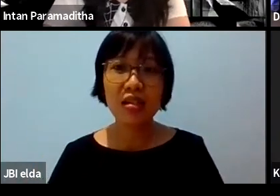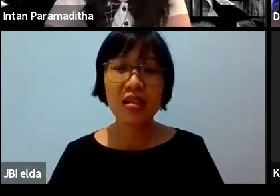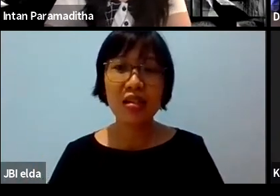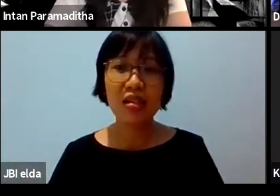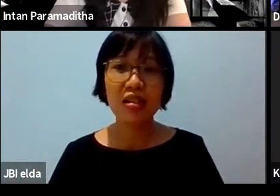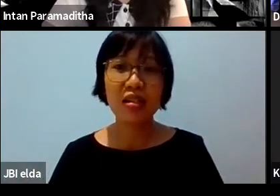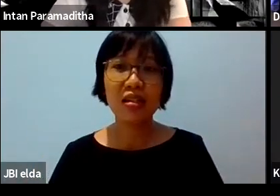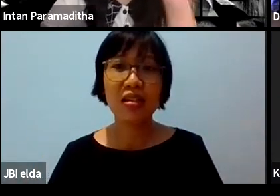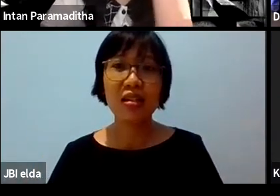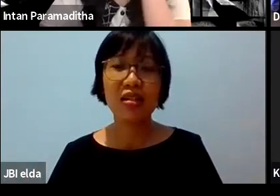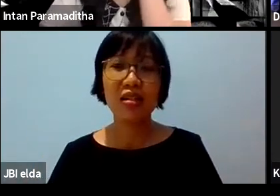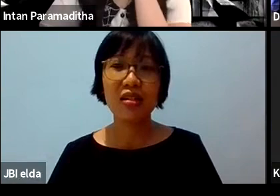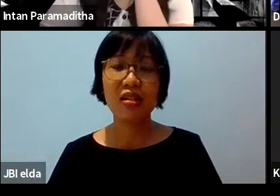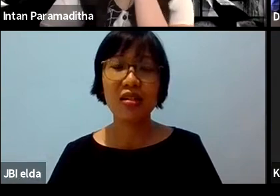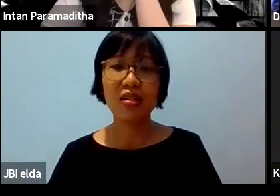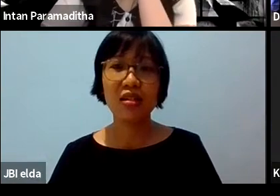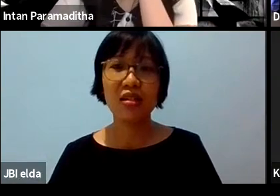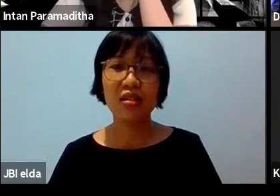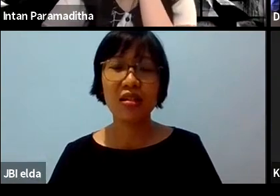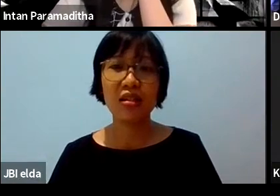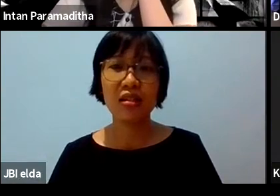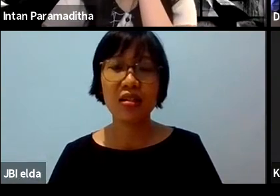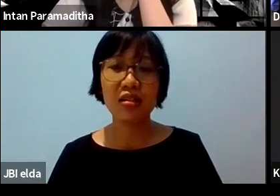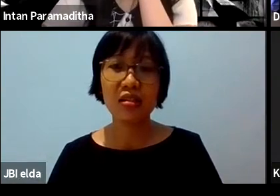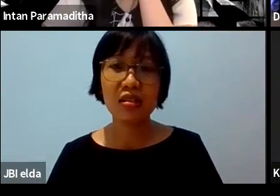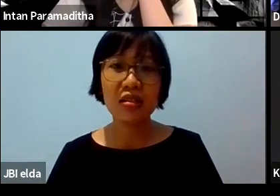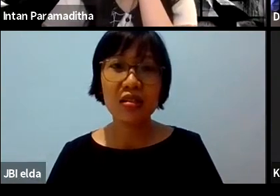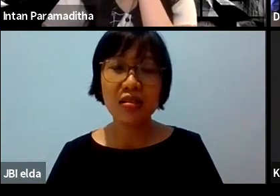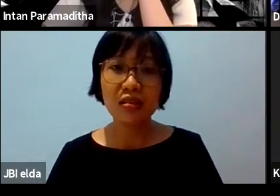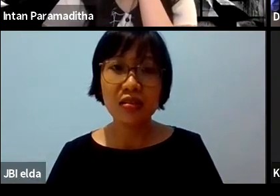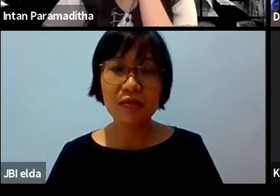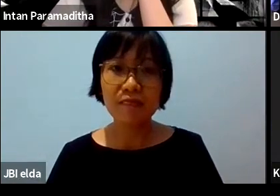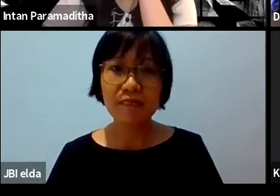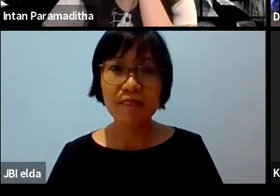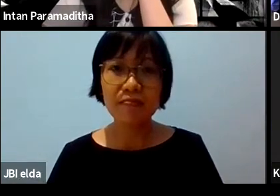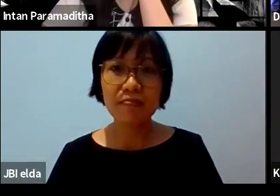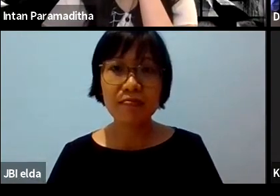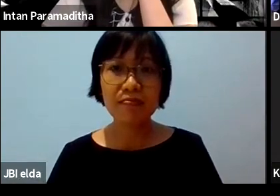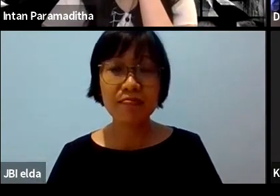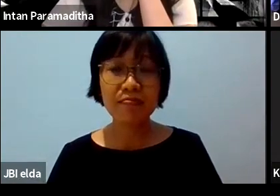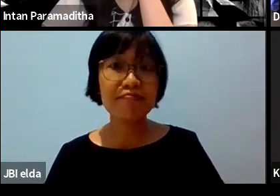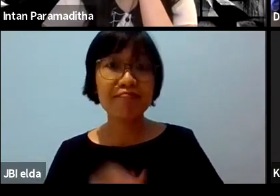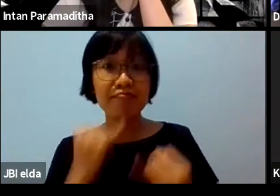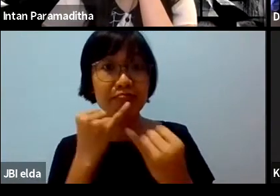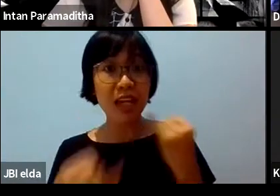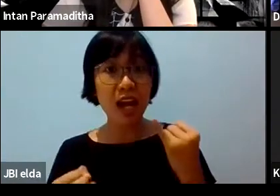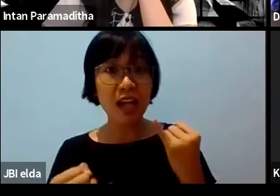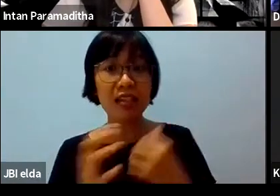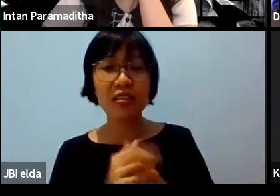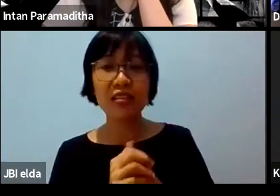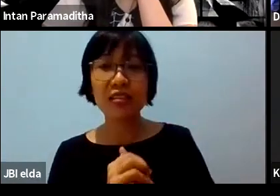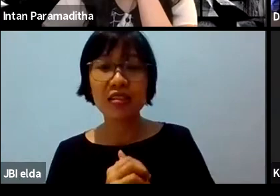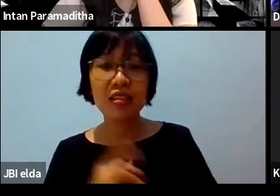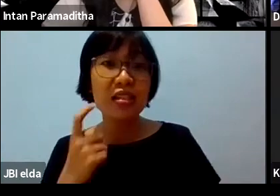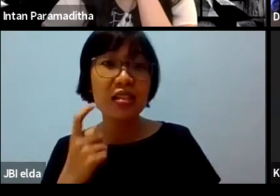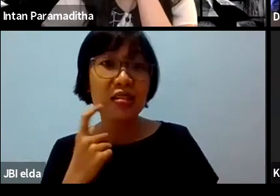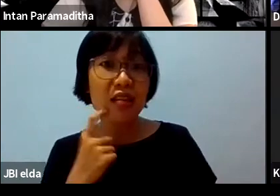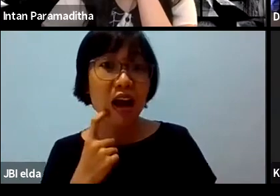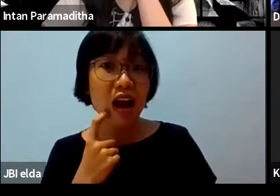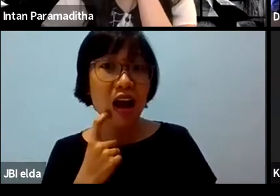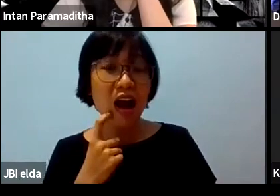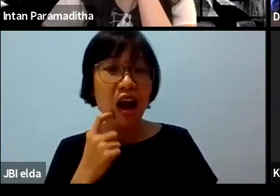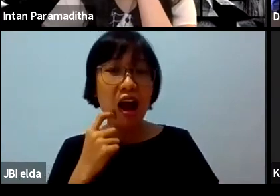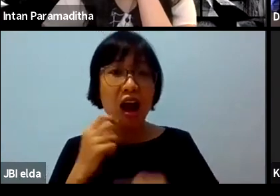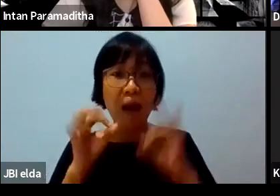ancaman-ancaman seperti itu ya ke email ada beberapa peneliti kami. Kemudian yang terakhir juga tentang pendidikan seks nih juga